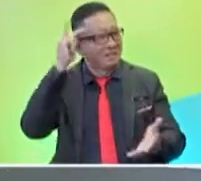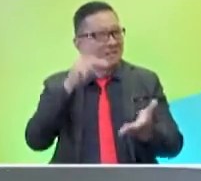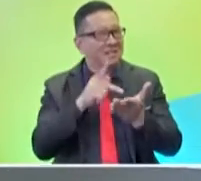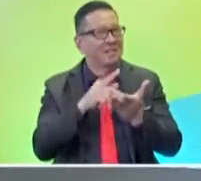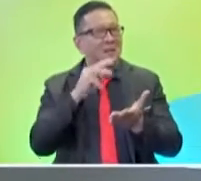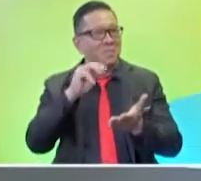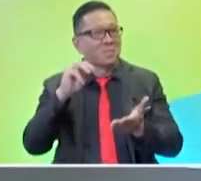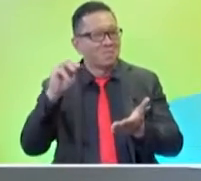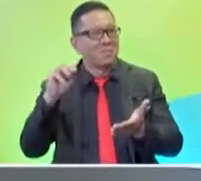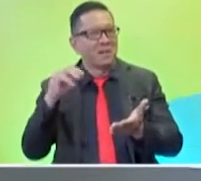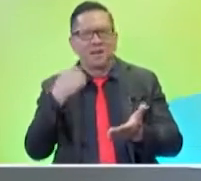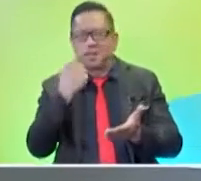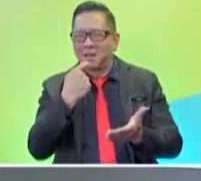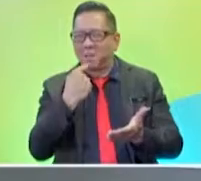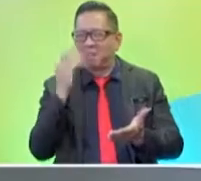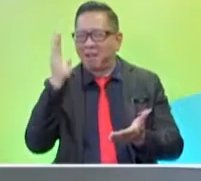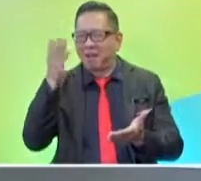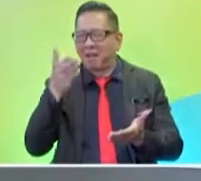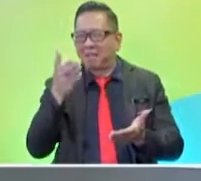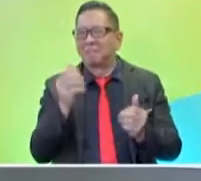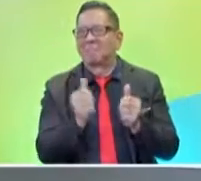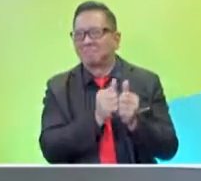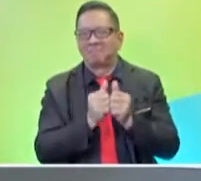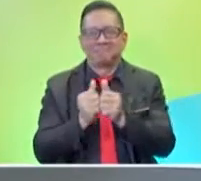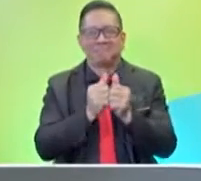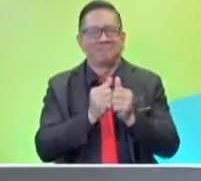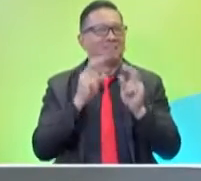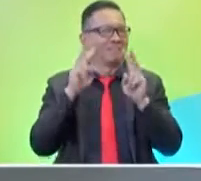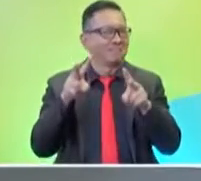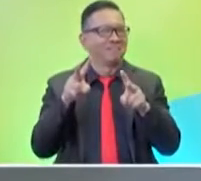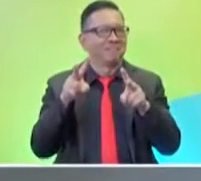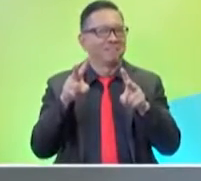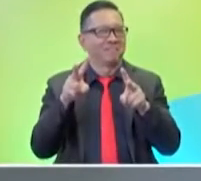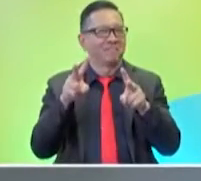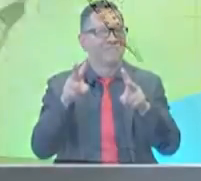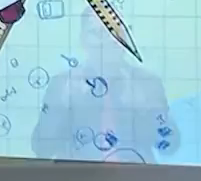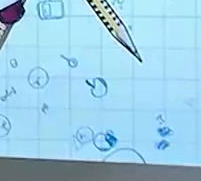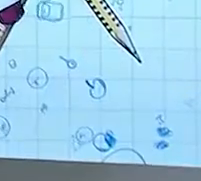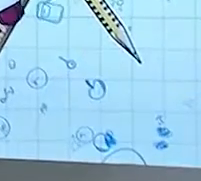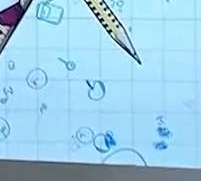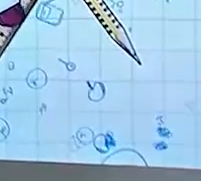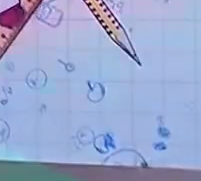guru penyampai. Siapa agaknya cikgu kita untuk hari ini ya? Jom kita saksikan profil beliau.